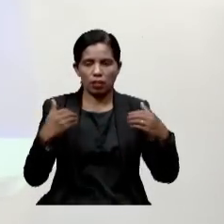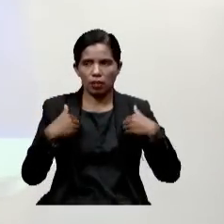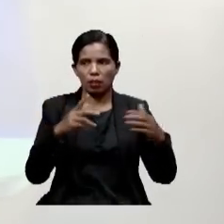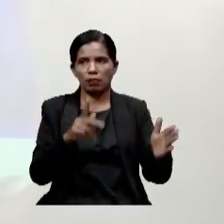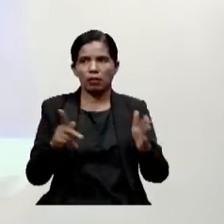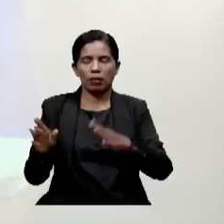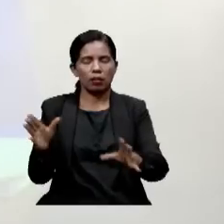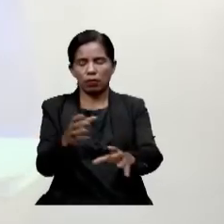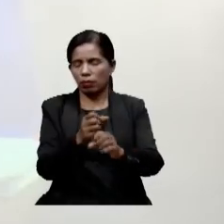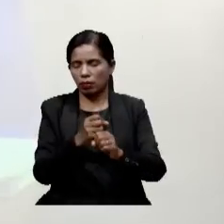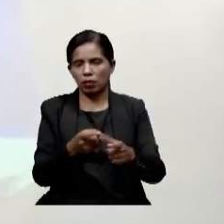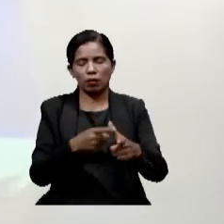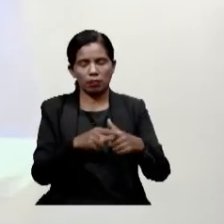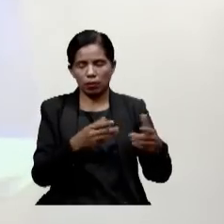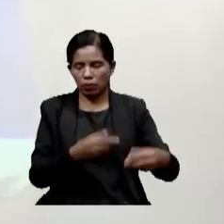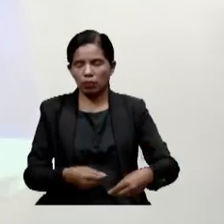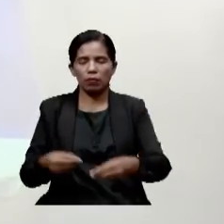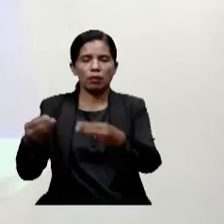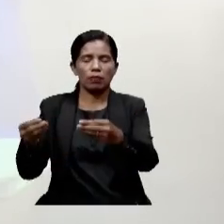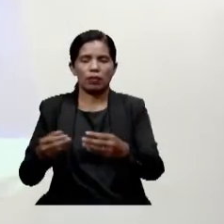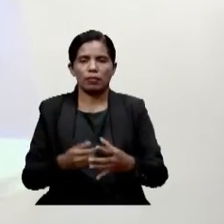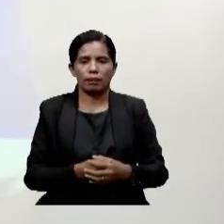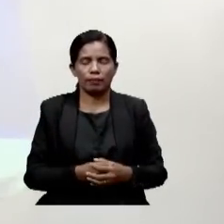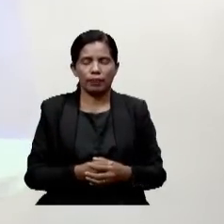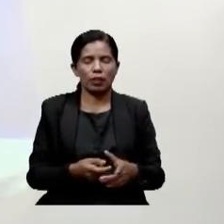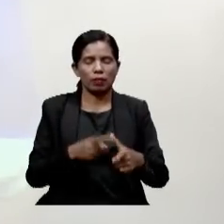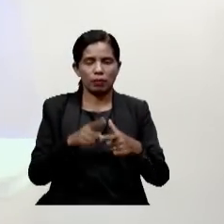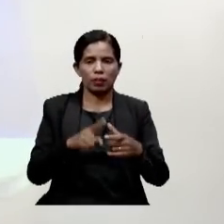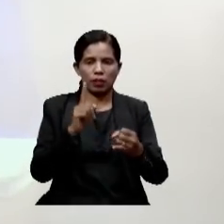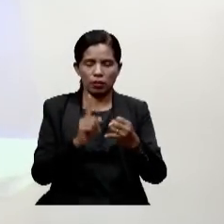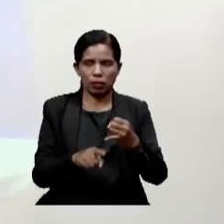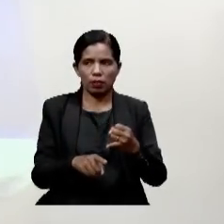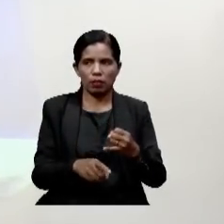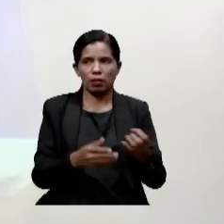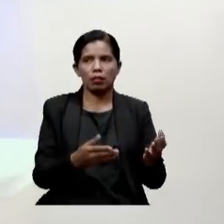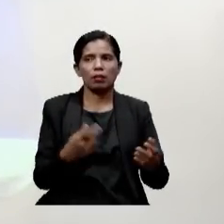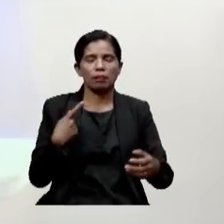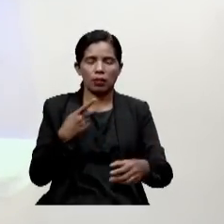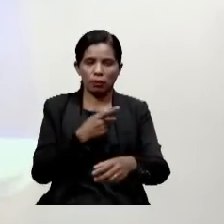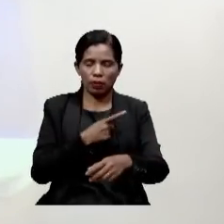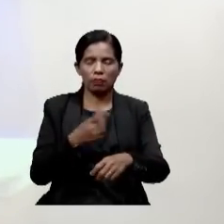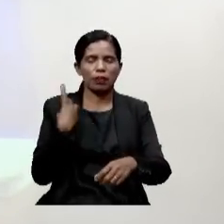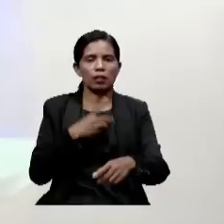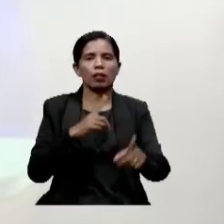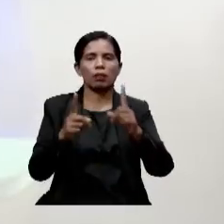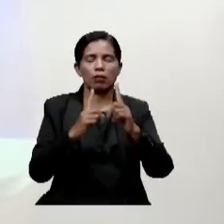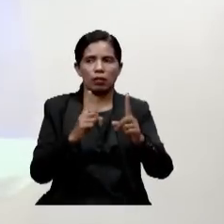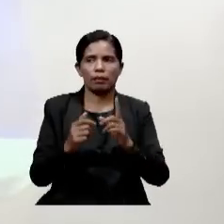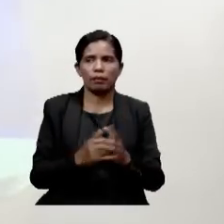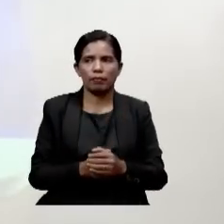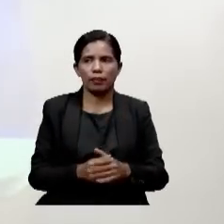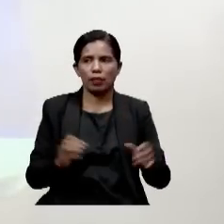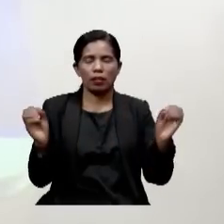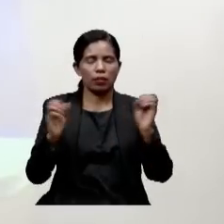rau deh, 2004 depois sudah difali mai, fali banyak naik deh. Depois ikut sudah difali mai, kemudian parlemen itu pernah itu kuliah. Ne, laos